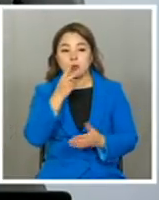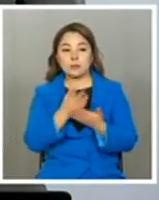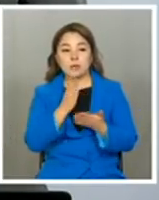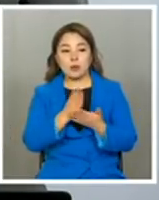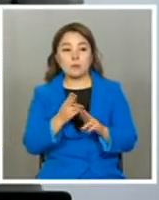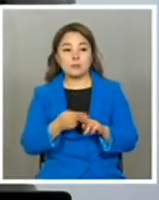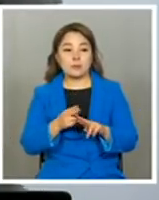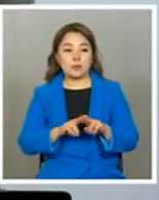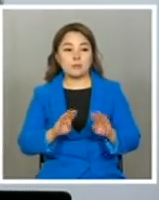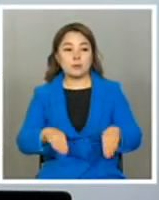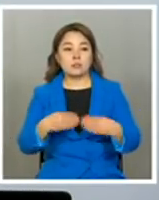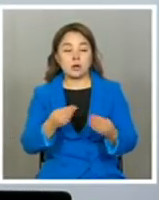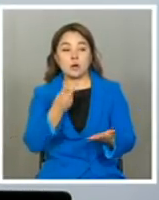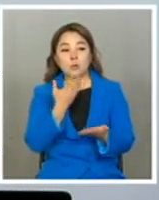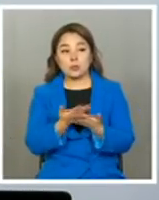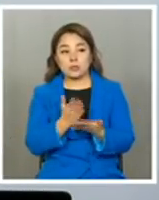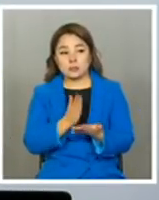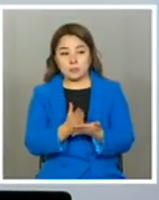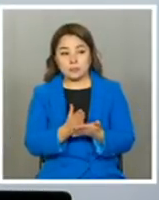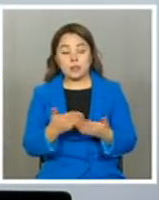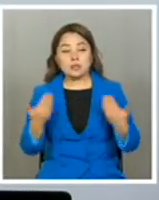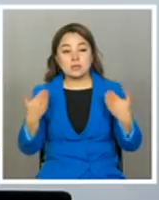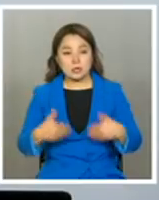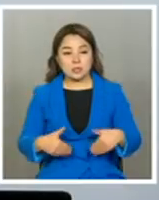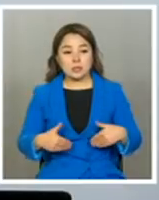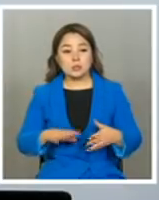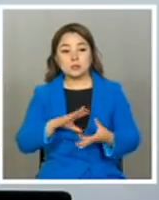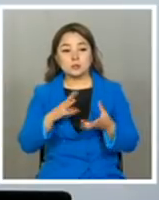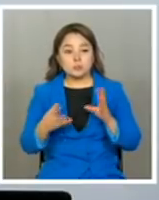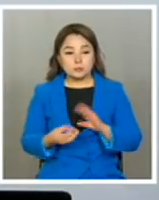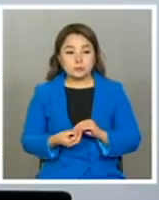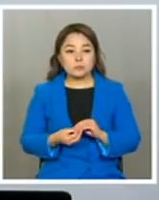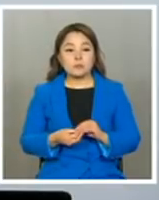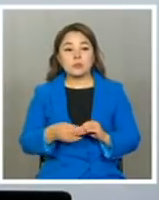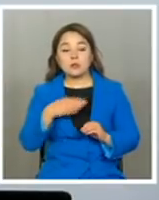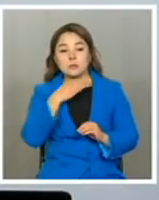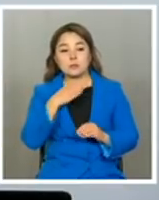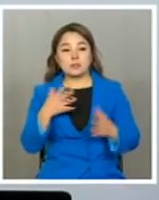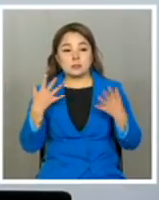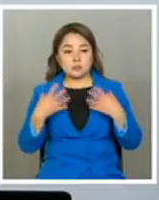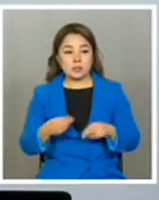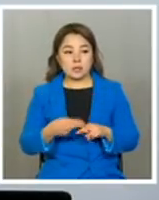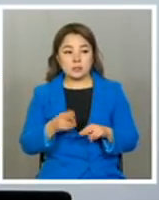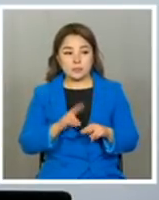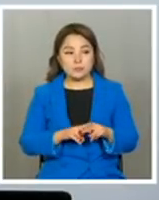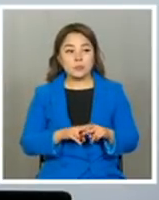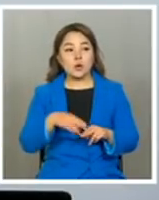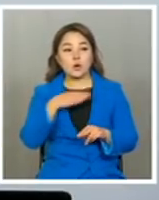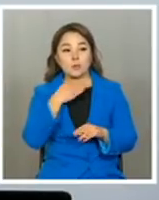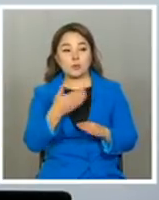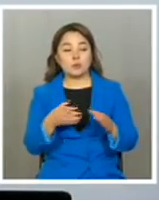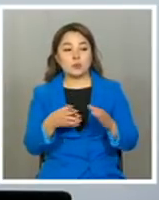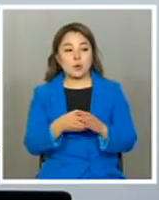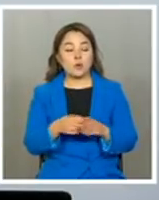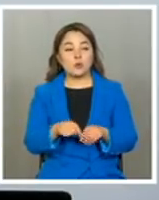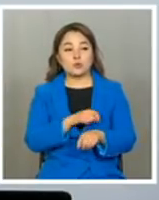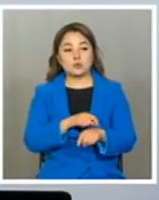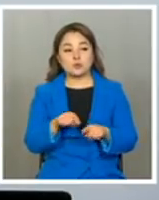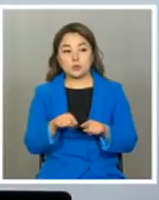беріліп тұрған көрсеткіштер – дене күйі, бұлшықеттер күйі, бұлшықет ұзындығы,